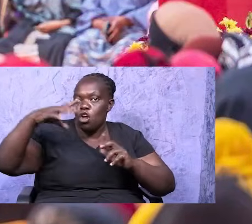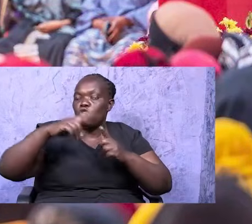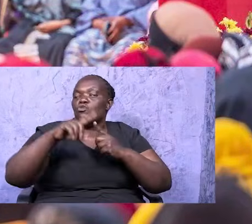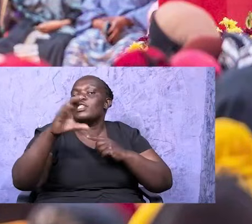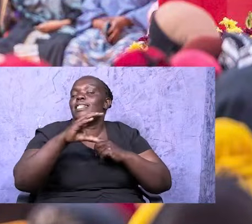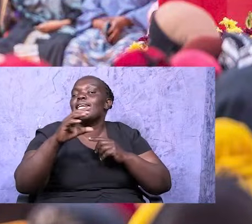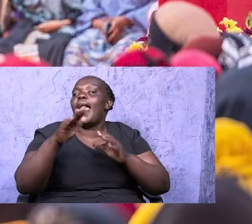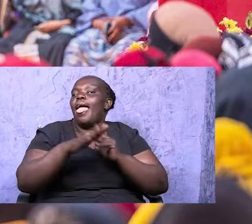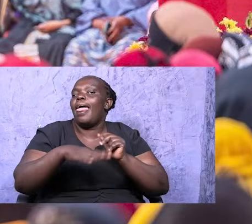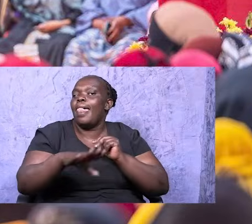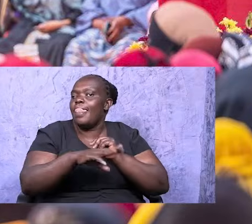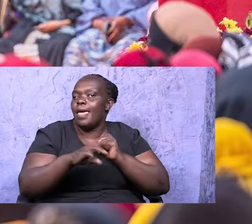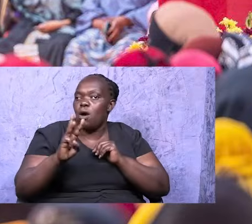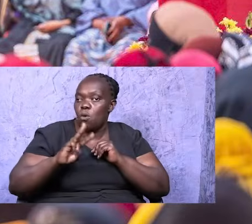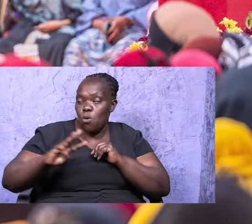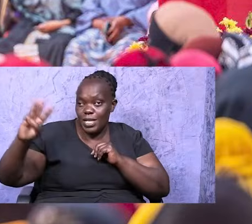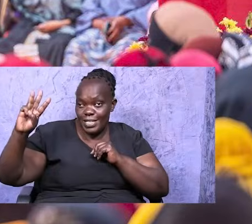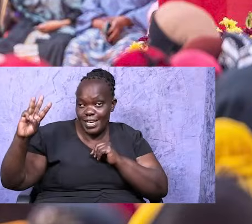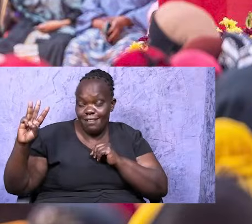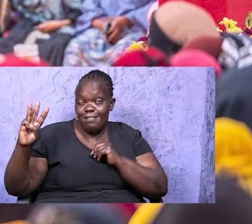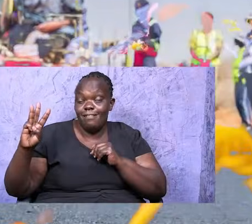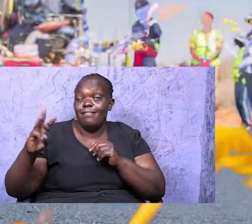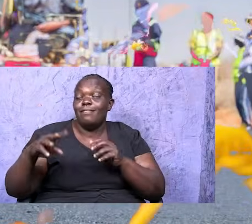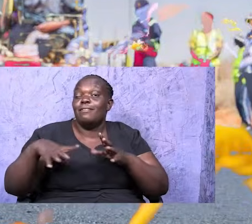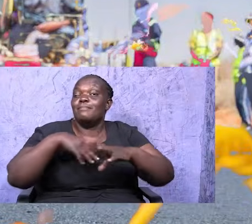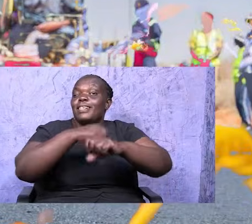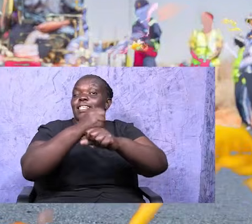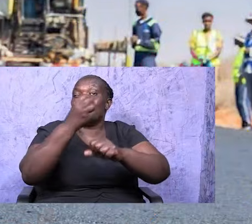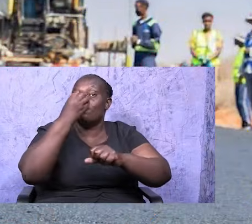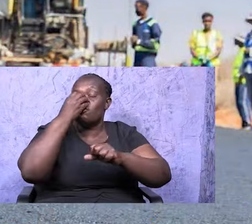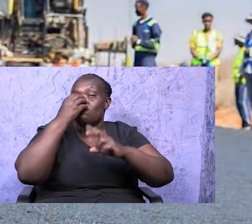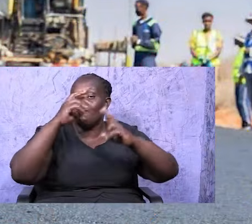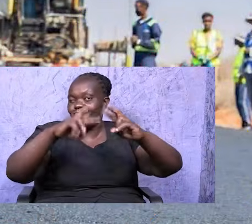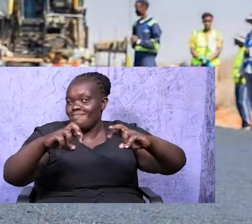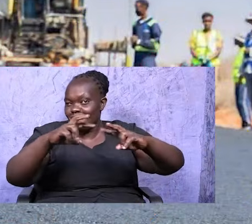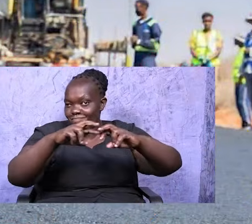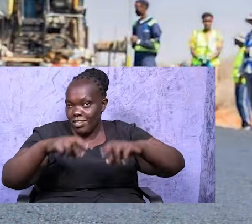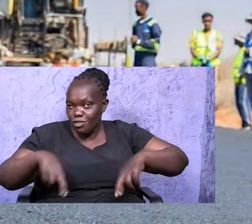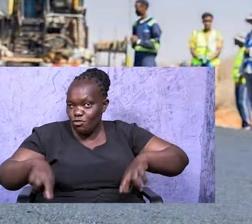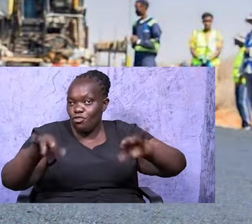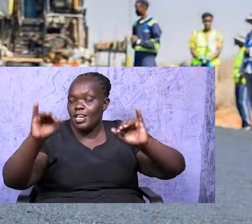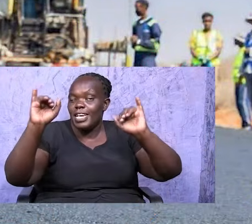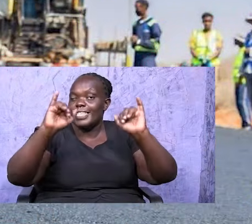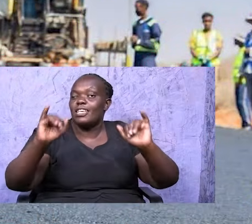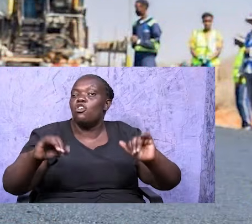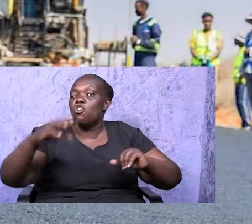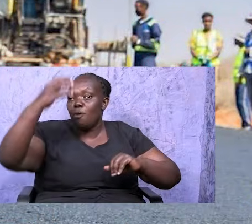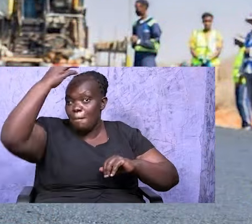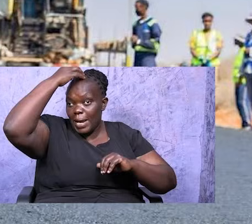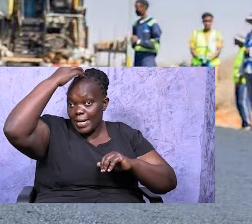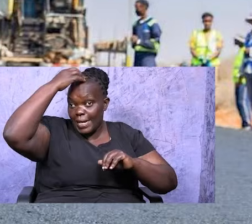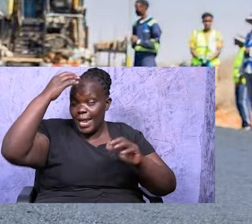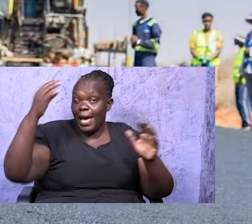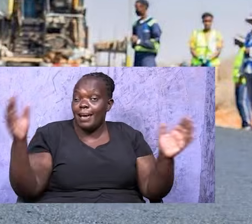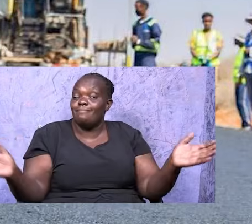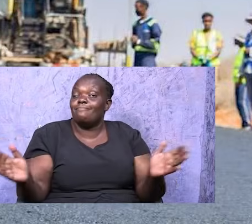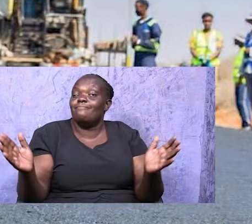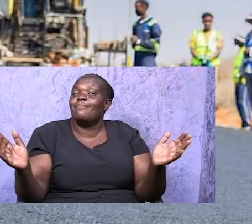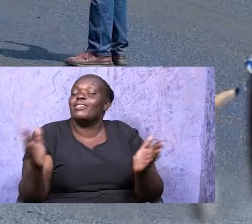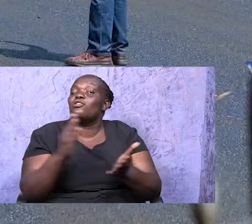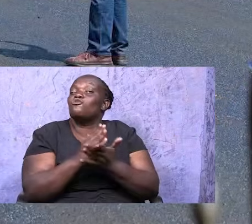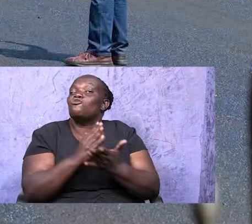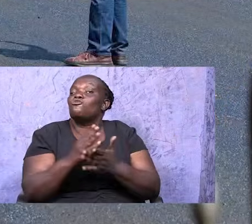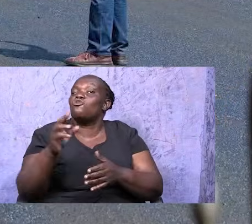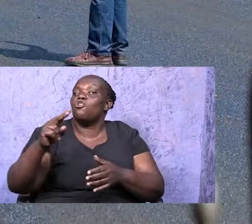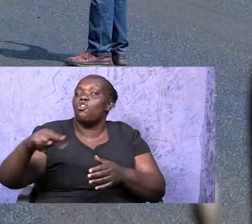Nyota kwa wananchi wa Wajir. Rais Ruto amekagua barabara ya Isiolo-Mandera na kusisitiza